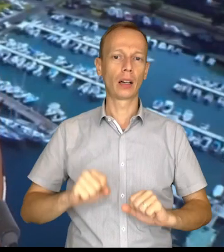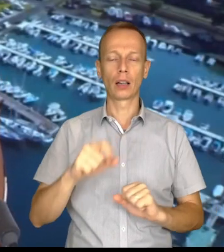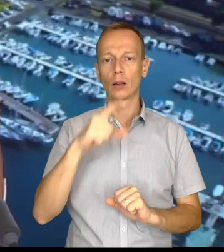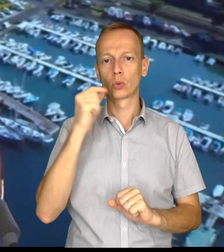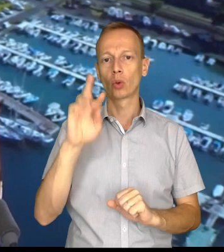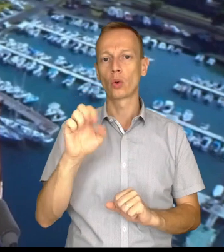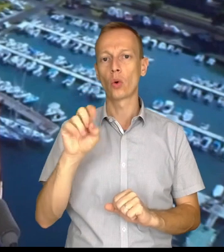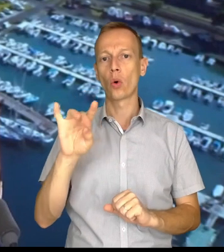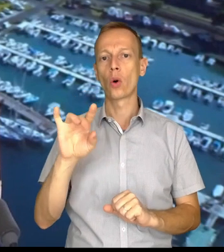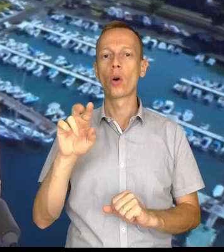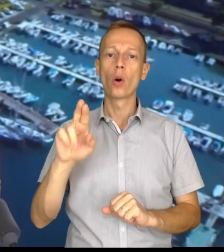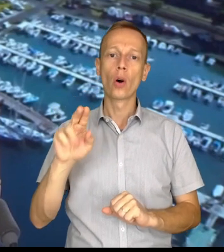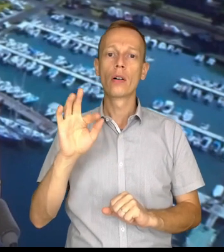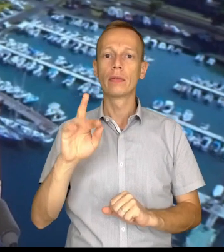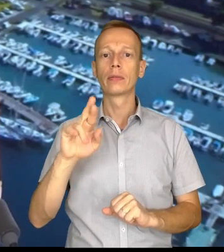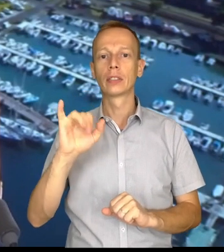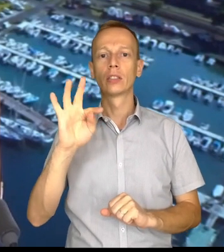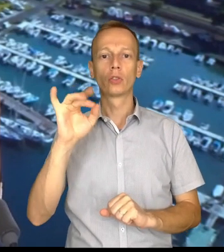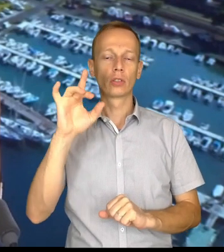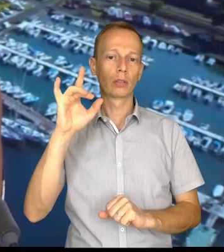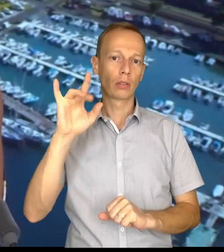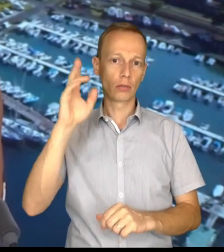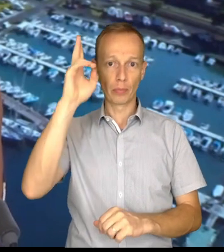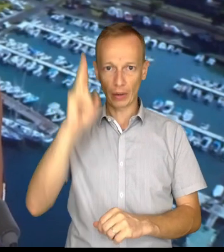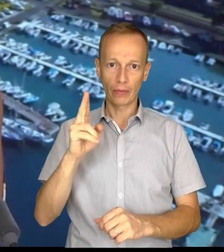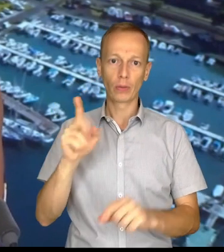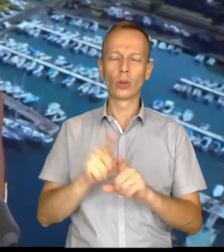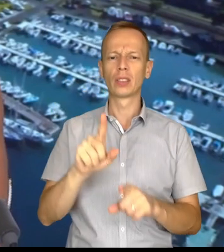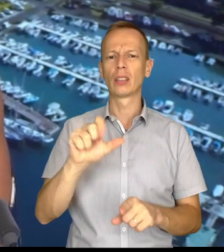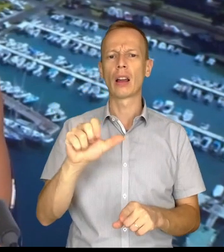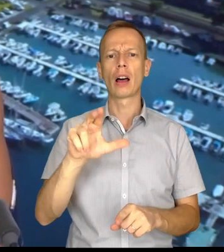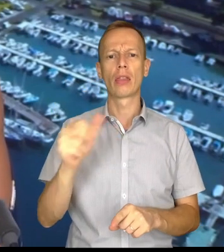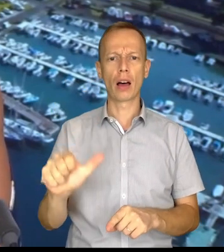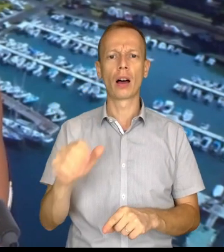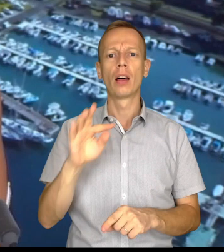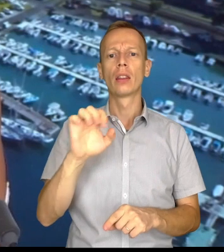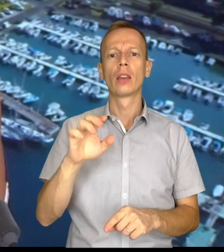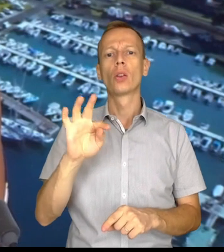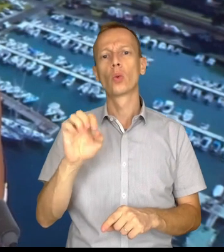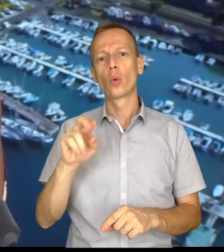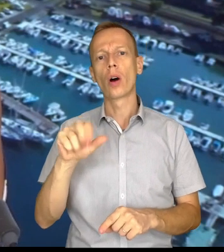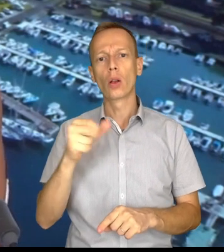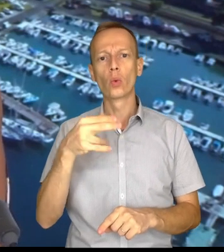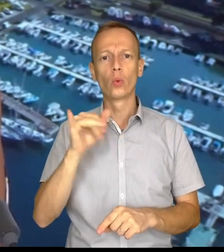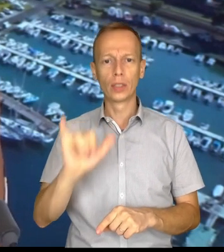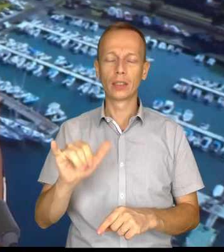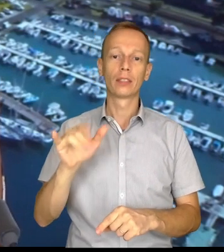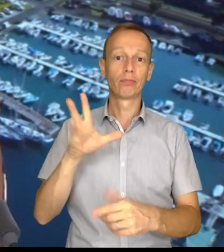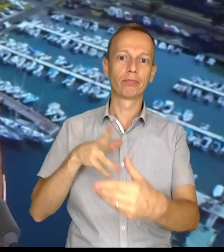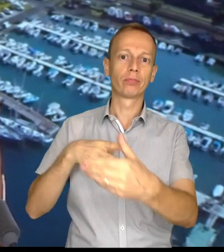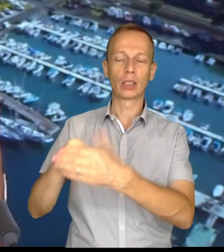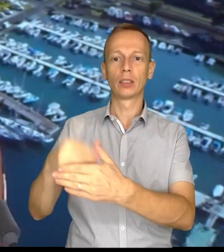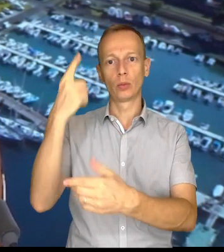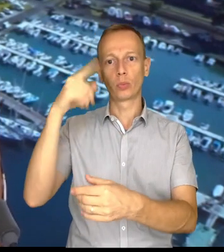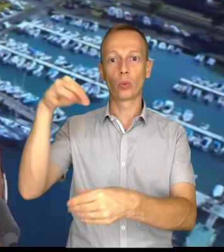Teva Rohfritsch qui fait ses premiers pas au Palais du Luxembourg et Lana Tetuanui. Ils ont tous les deux participé à l'élection du président du Sénat.